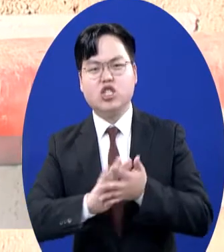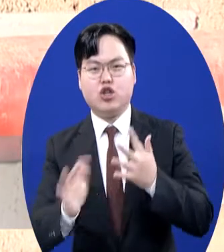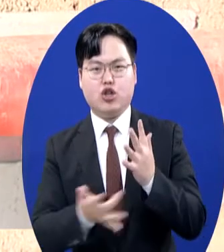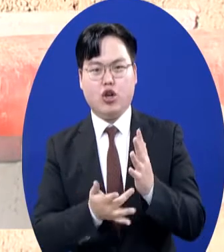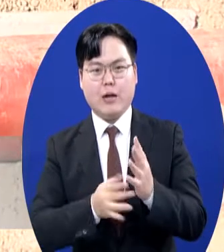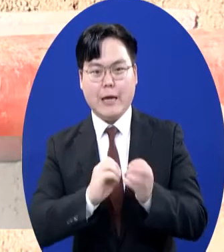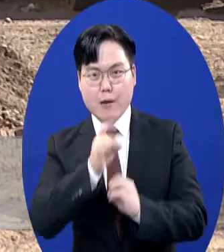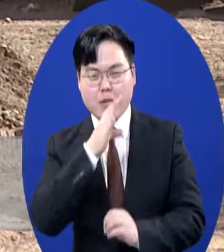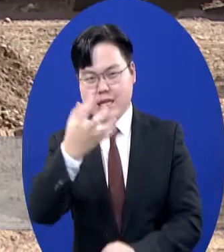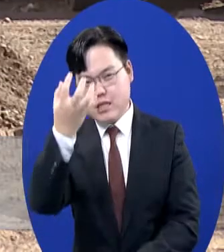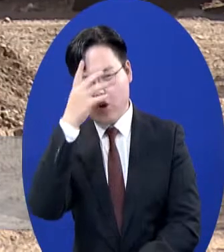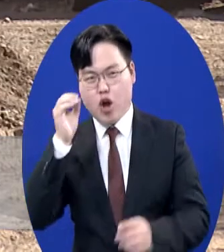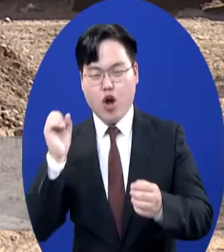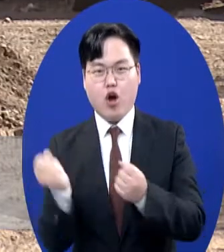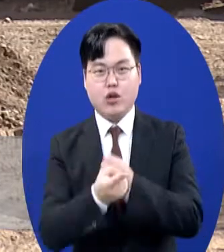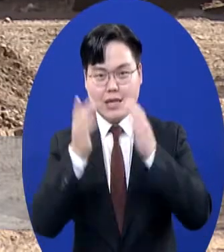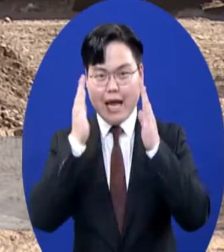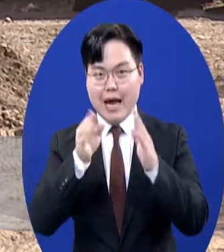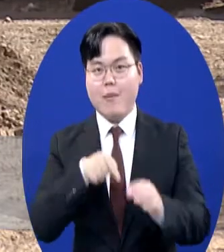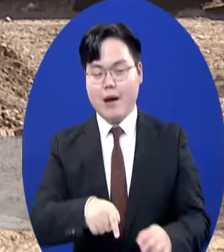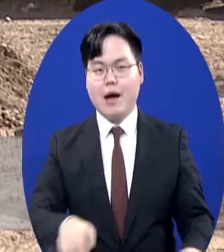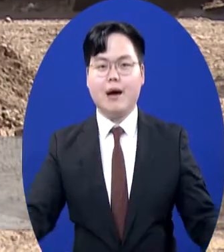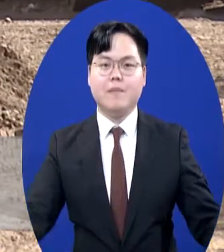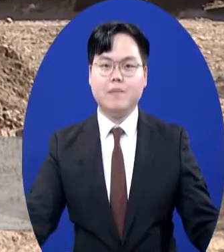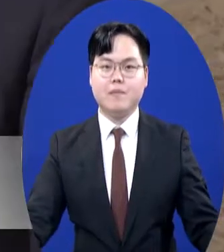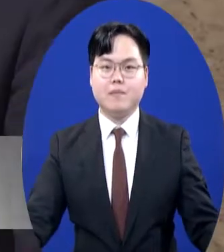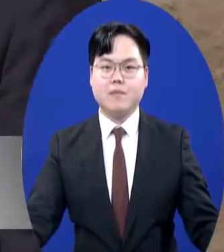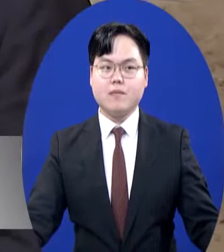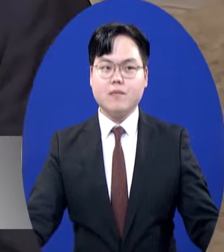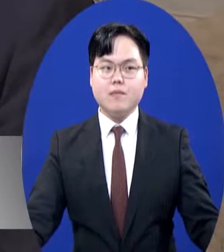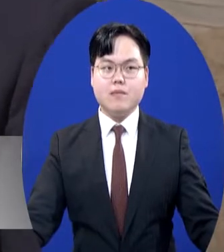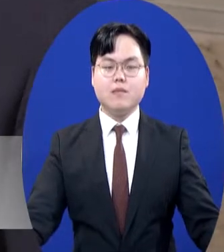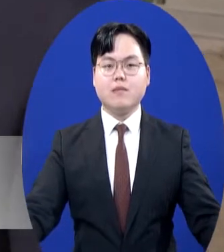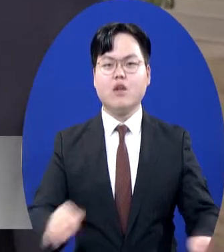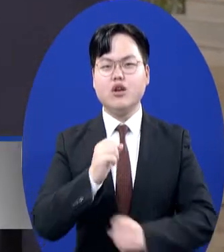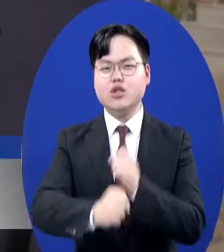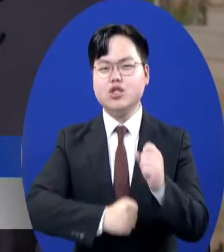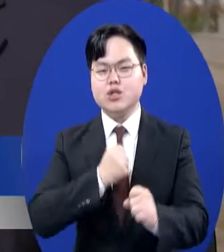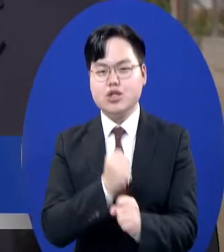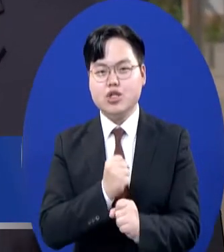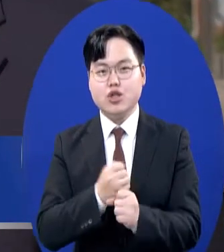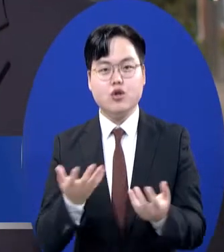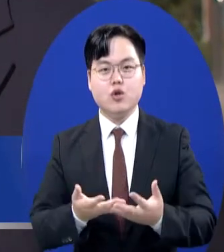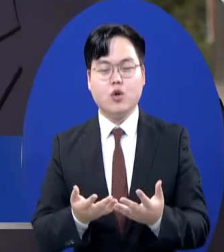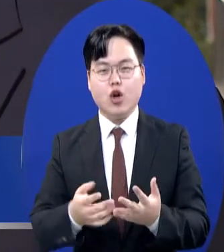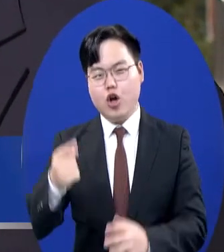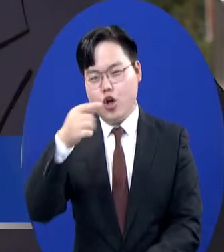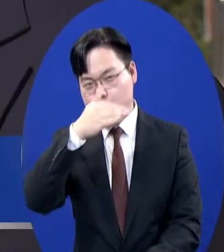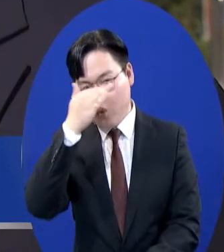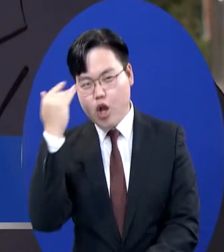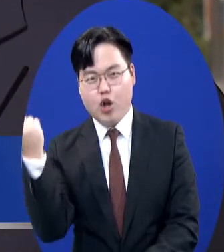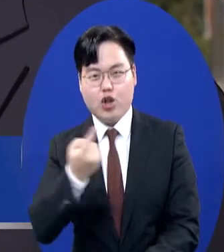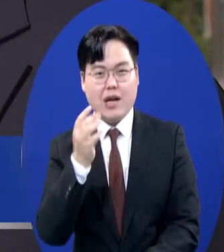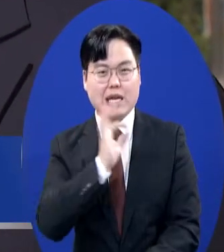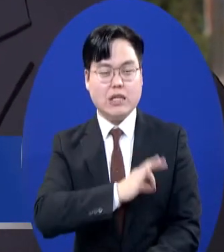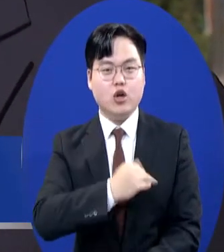болгоход засгийн газар онцгойлон анхаарч байгаа юм а. Ер нь бол жилд дунджаар цахилгаан дулааны эрчим хүчний хэрэглээ